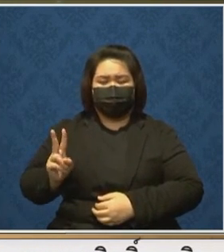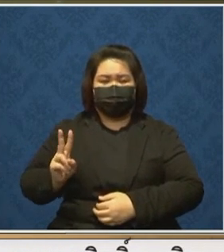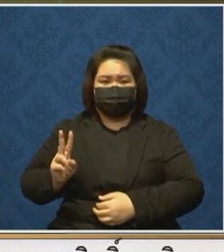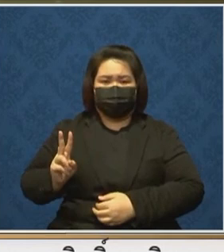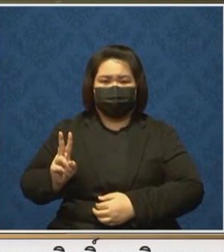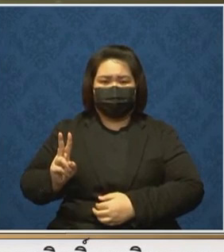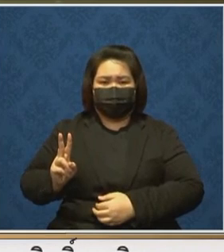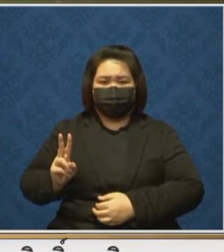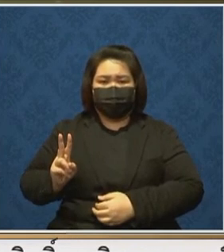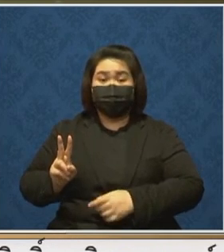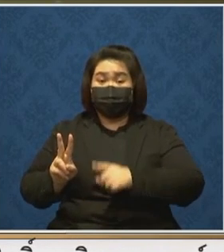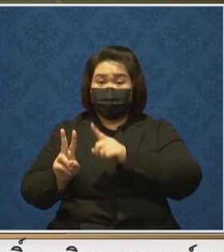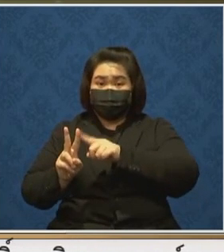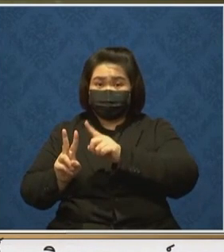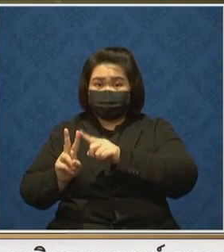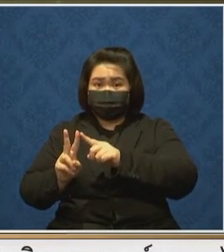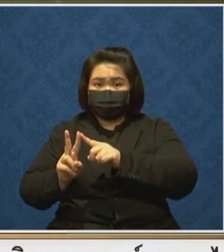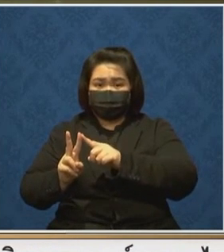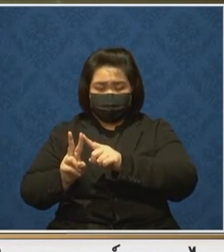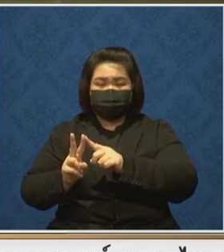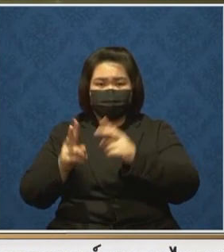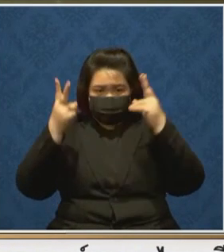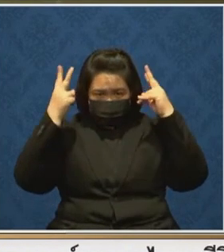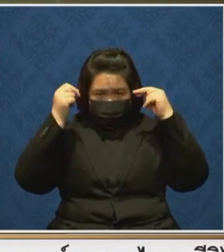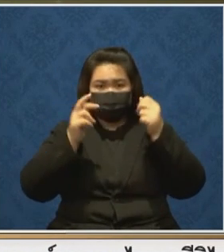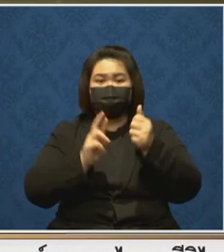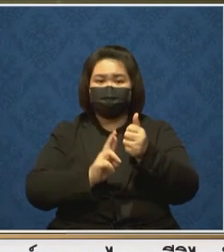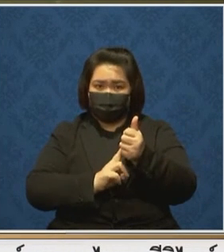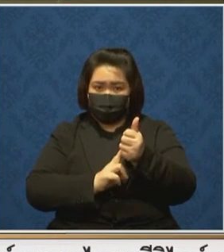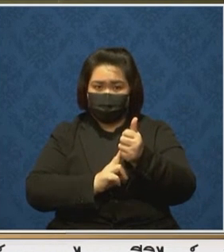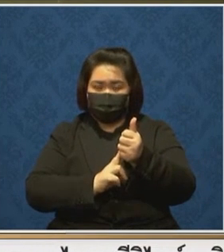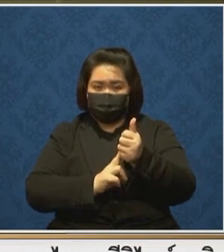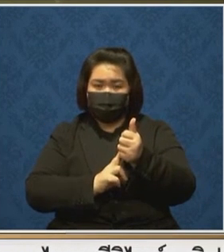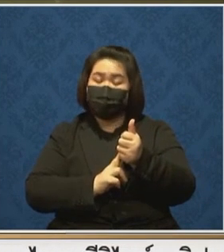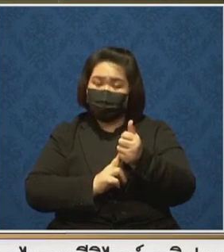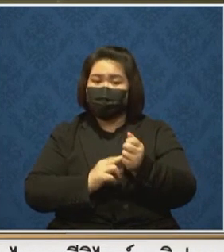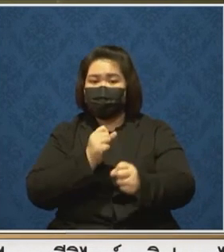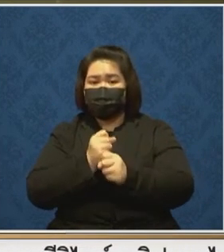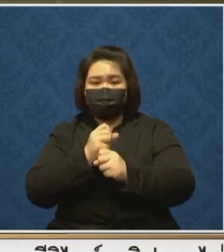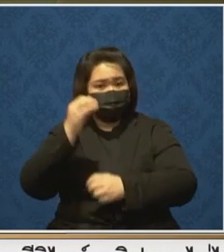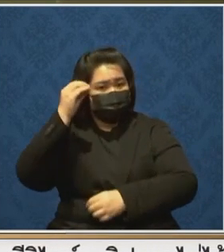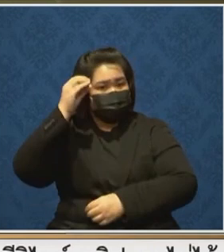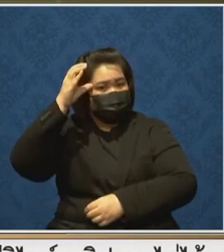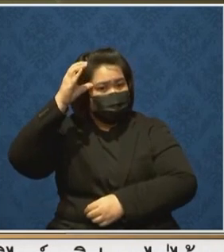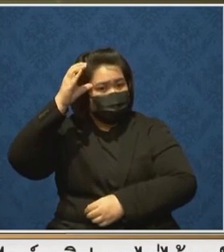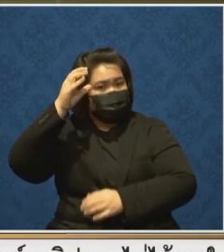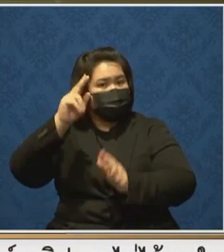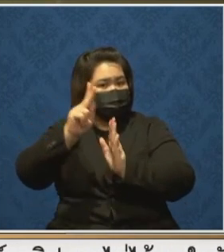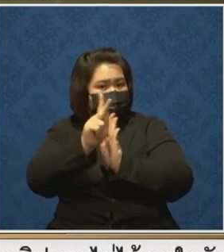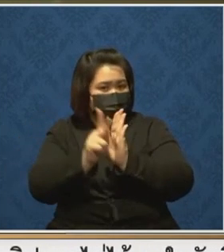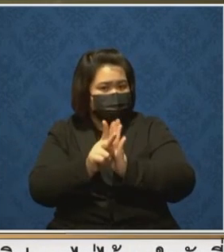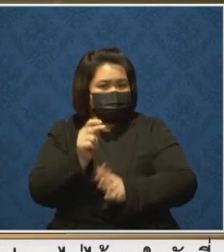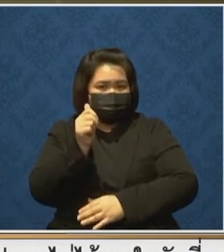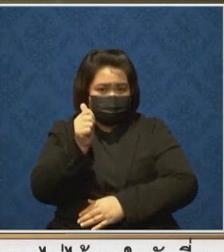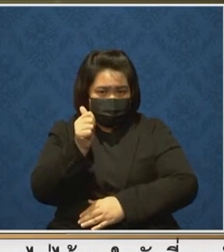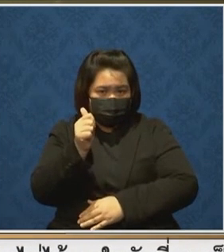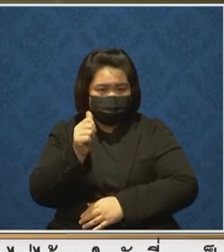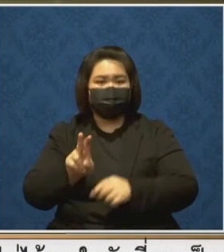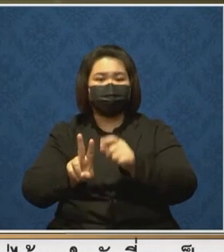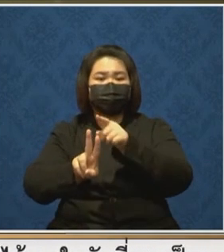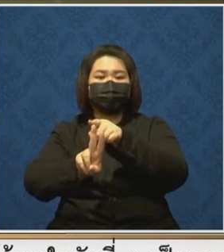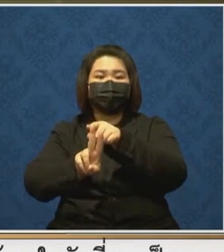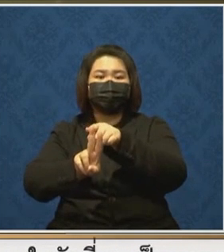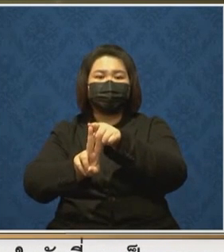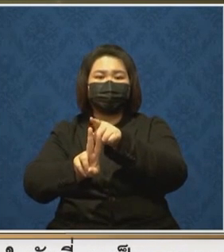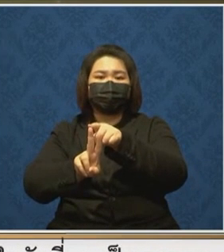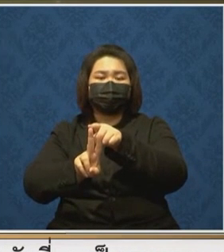แรกเปบุคคลระดับรองนายกระธุม facilitรมีความรู้ด้านกฎมายเป็อย่างดีคนที่ 2 เป